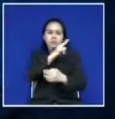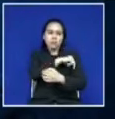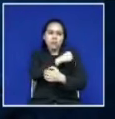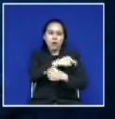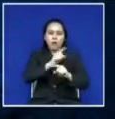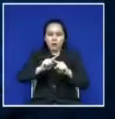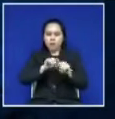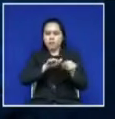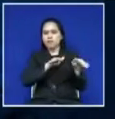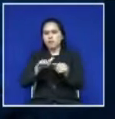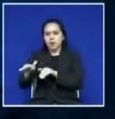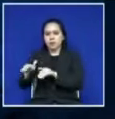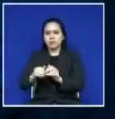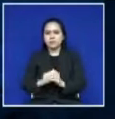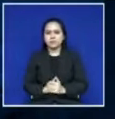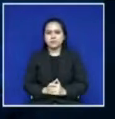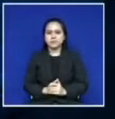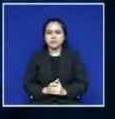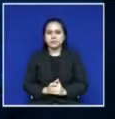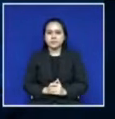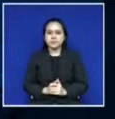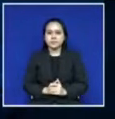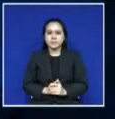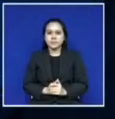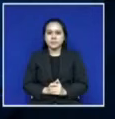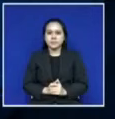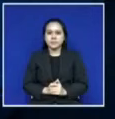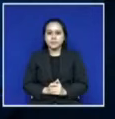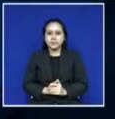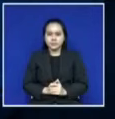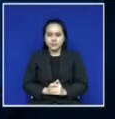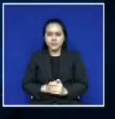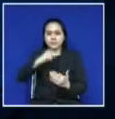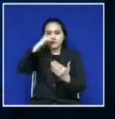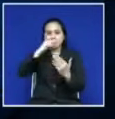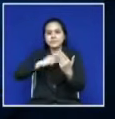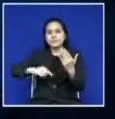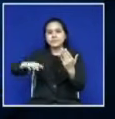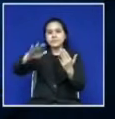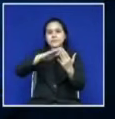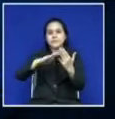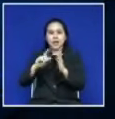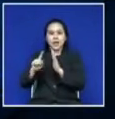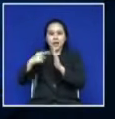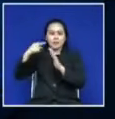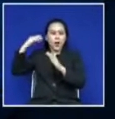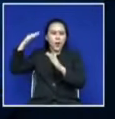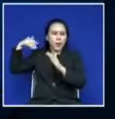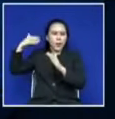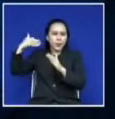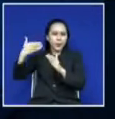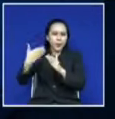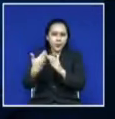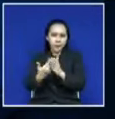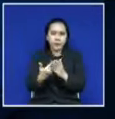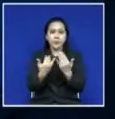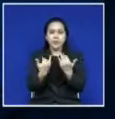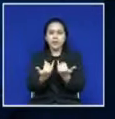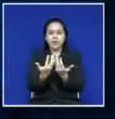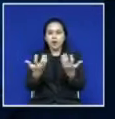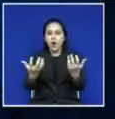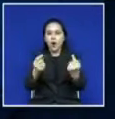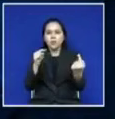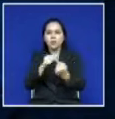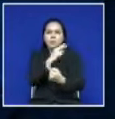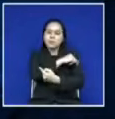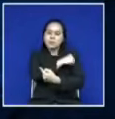ะครับเท่าที่ผ่านมาทั้งหมดนะครับของประเทศนะครับเราก็ได้สะสมนะครับเรื่องของเวชภัณฑ์ต่างๆเนี่ยน